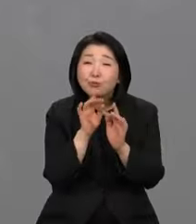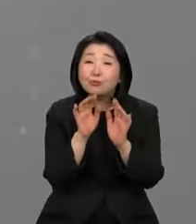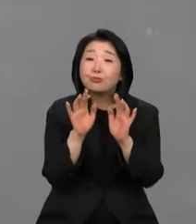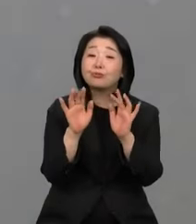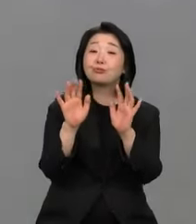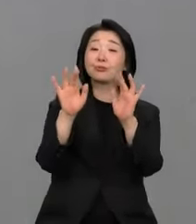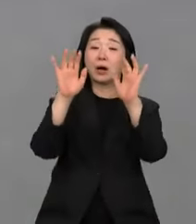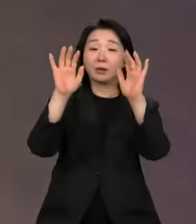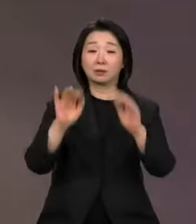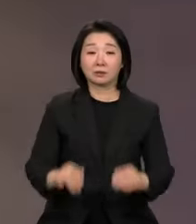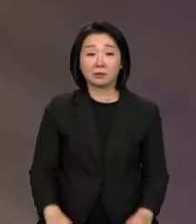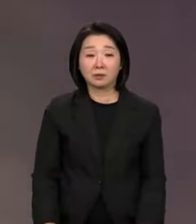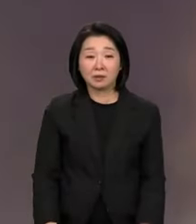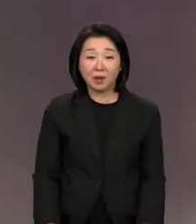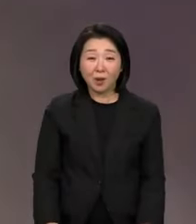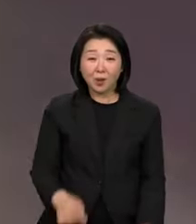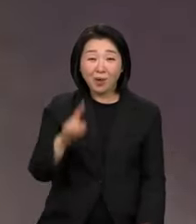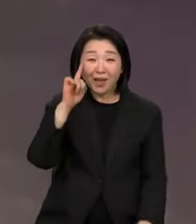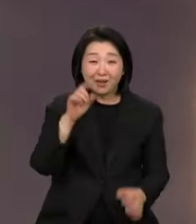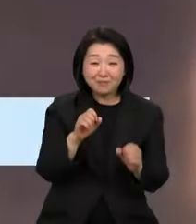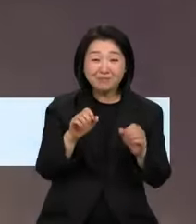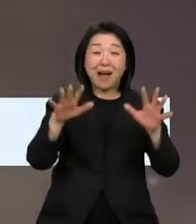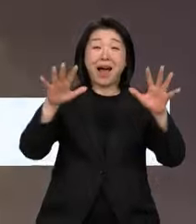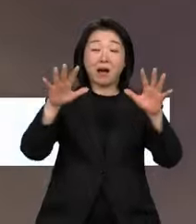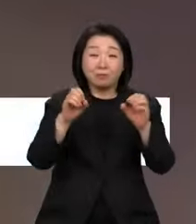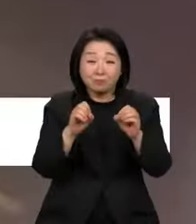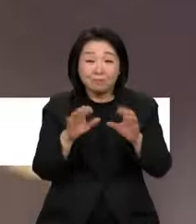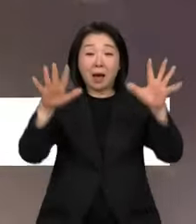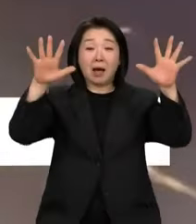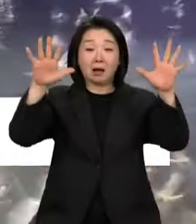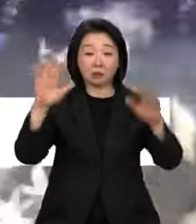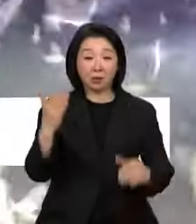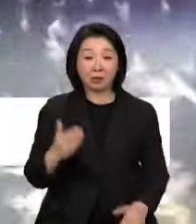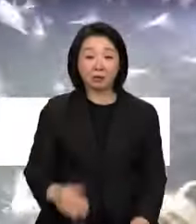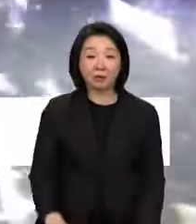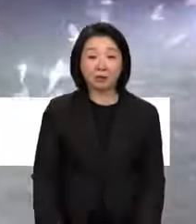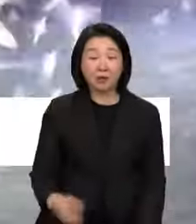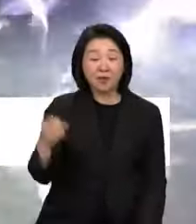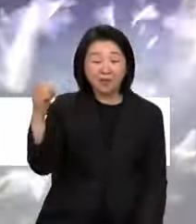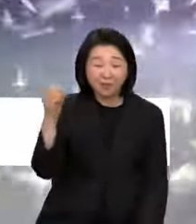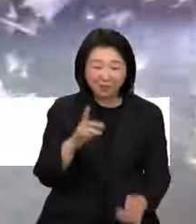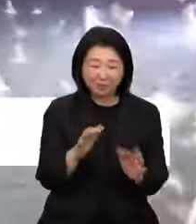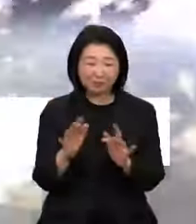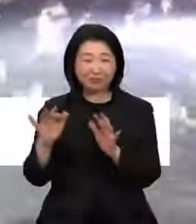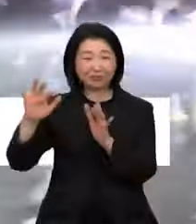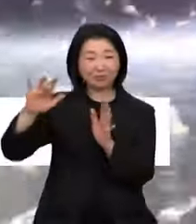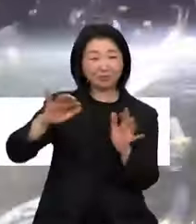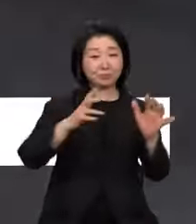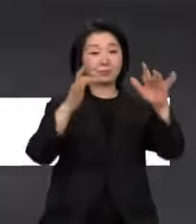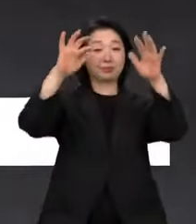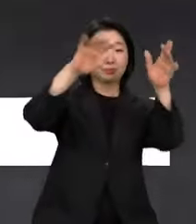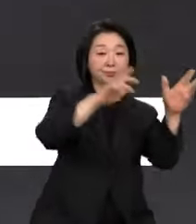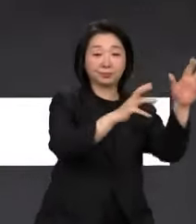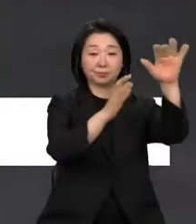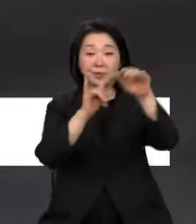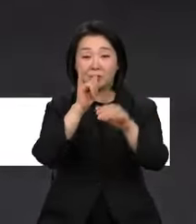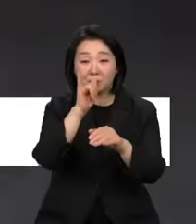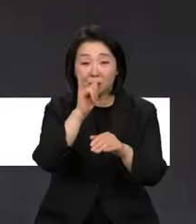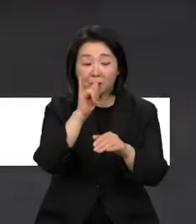올라옵니다 팝콘처럼 부풀어 올랐다 날개를 펼칩니다 그리곤 때리 지어 하늘로 날아오릅니다